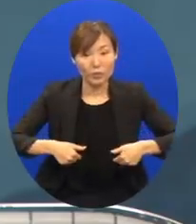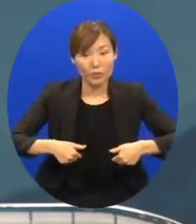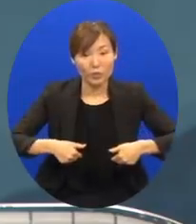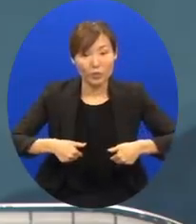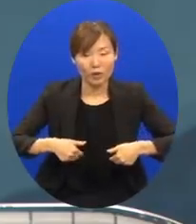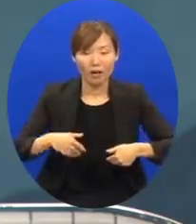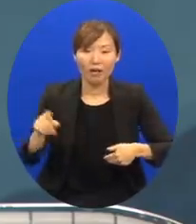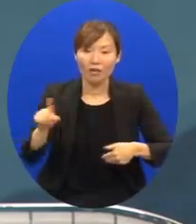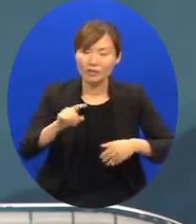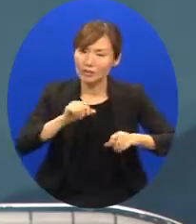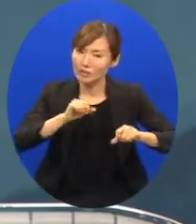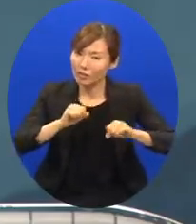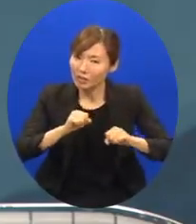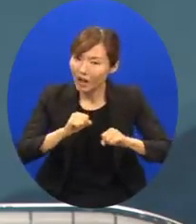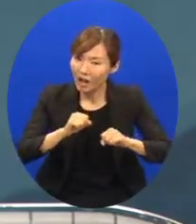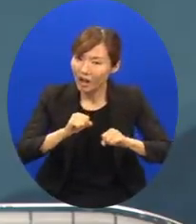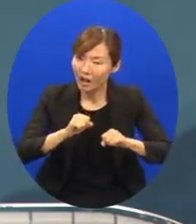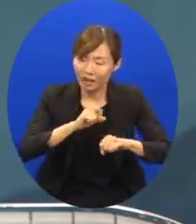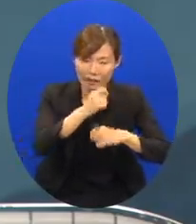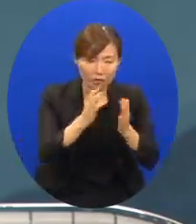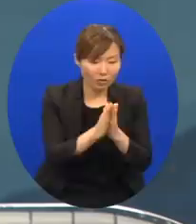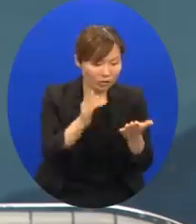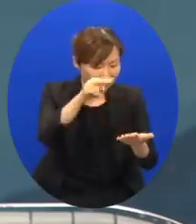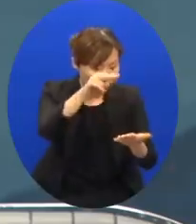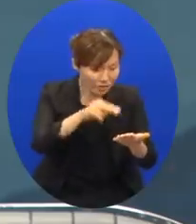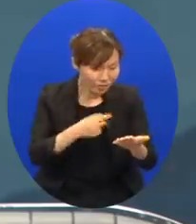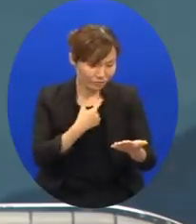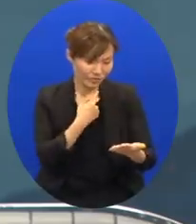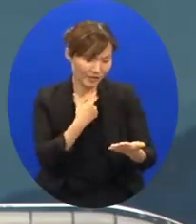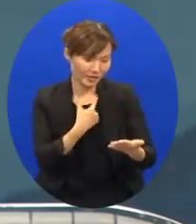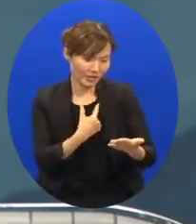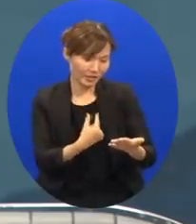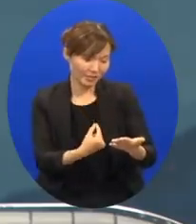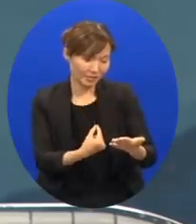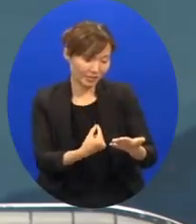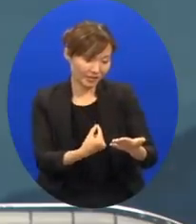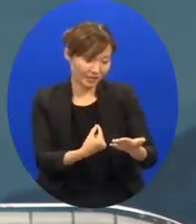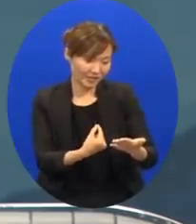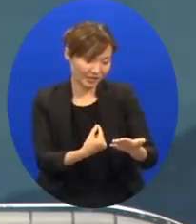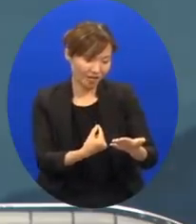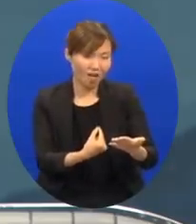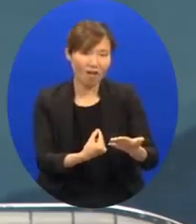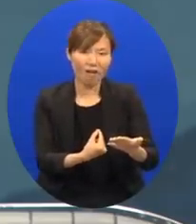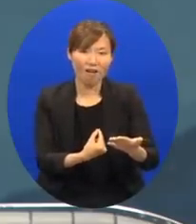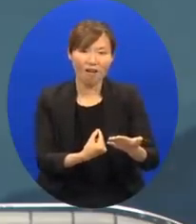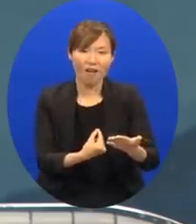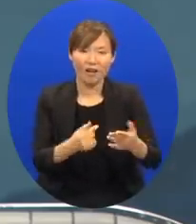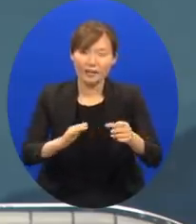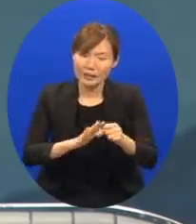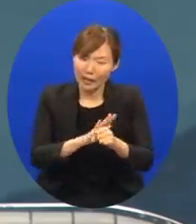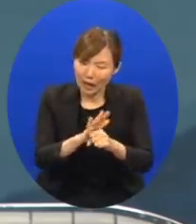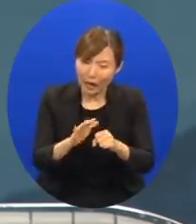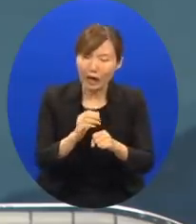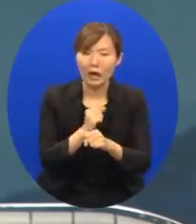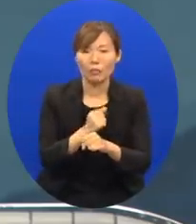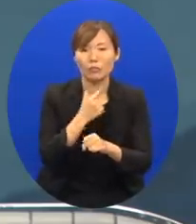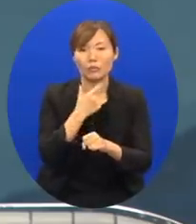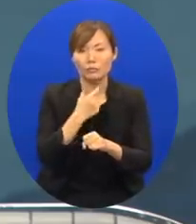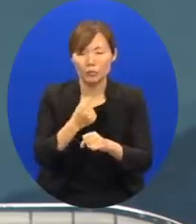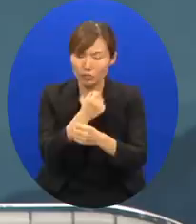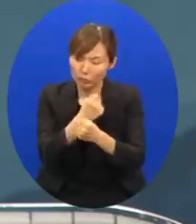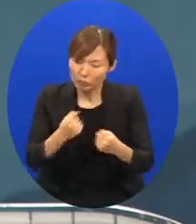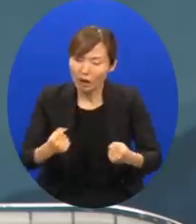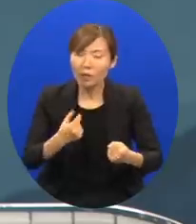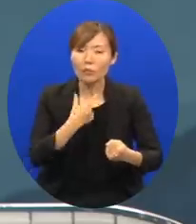일어나고 있는것 성경을 읽어야 지 무슨 역사가 일어나는 것입니까 사랑 해야 돼 용서에